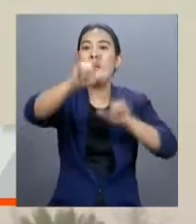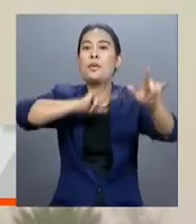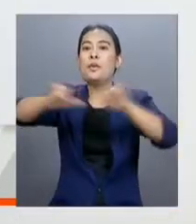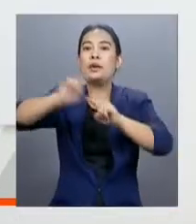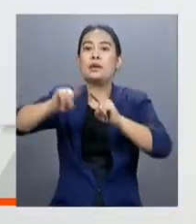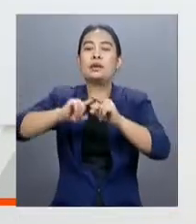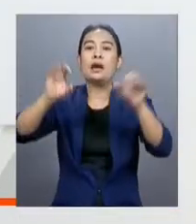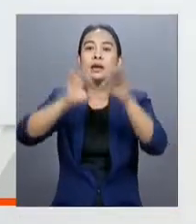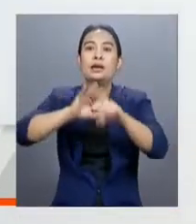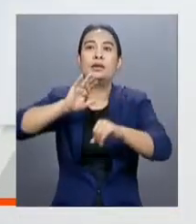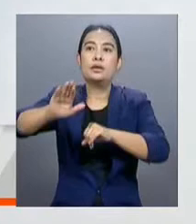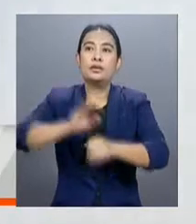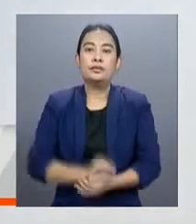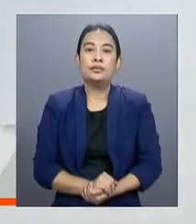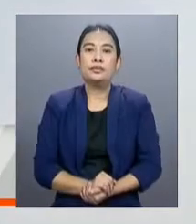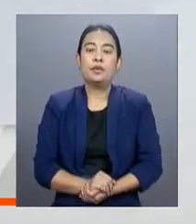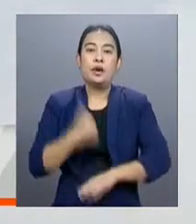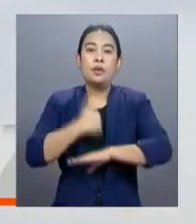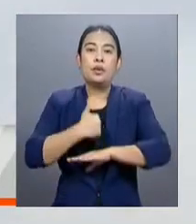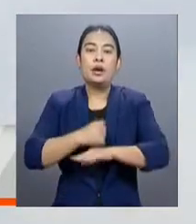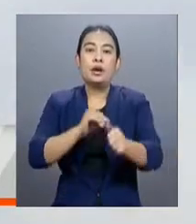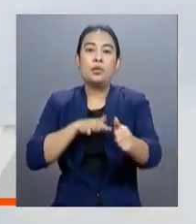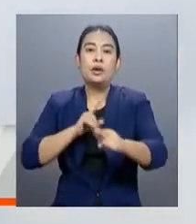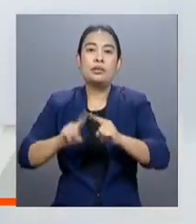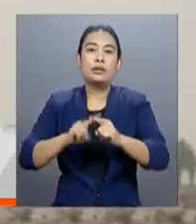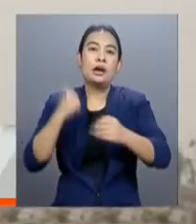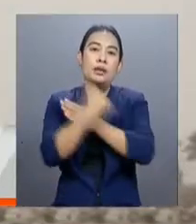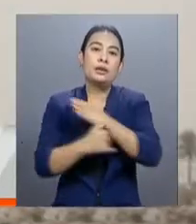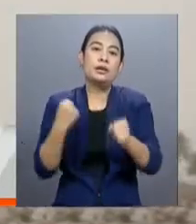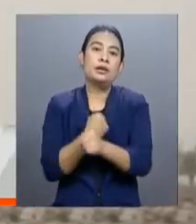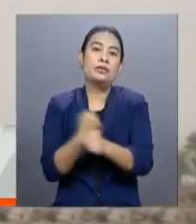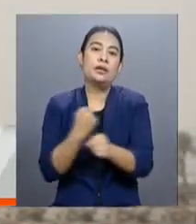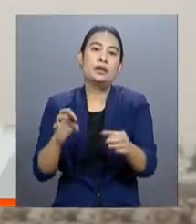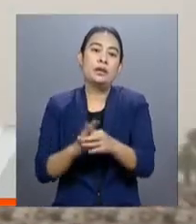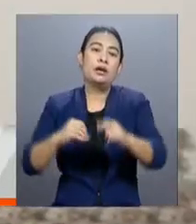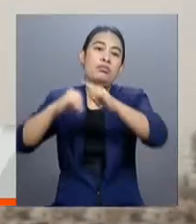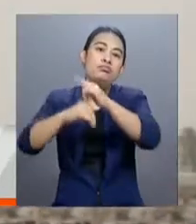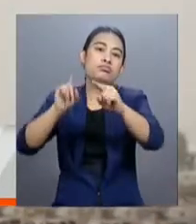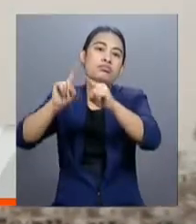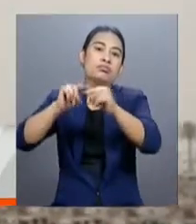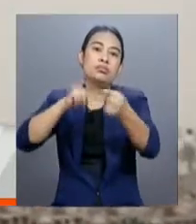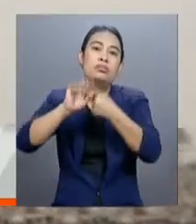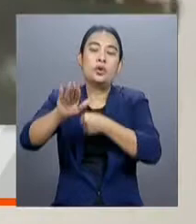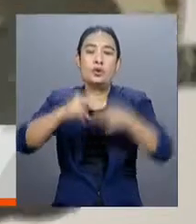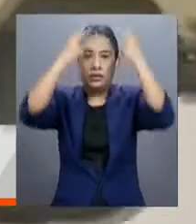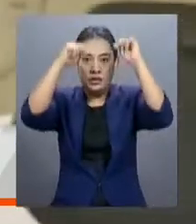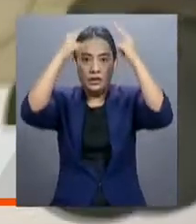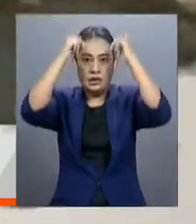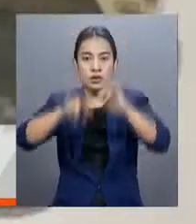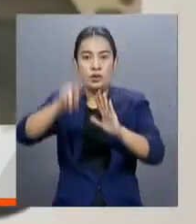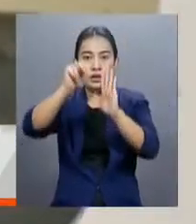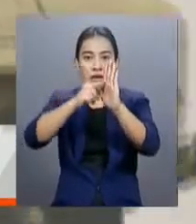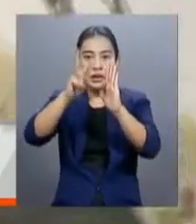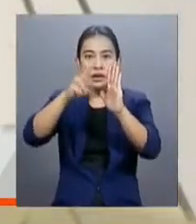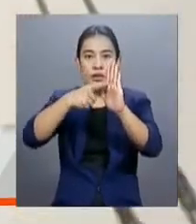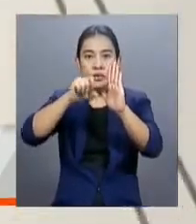บโดยมีประมุขและผู้นำจากประเทศที่ร่วมการซ้อมรบร่วมพิธีรวมไปถึงนายกรัฐมนตรีนาวาชาริฟ